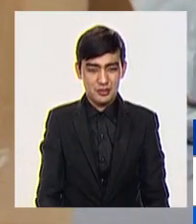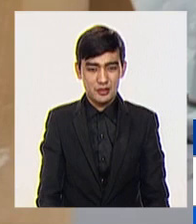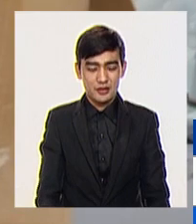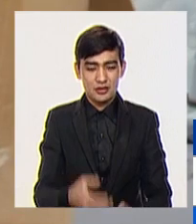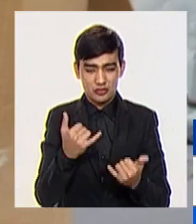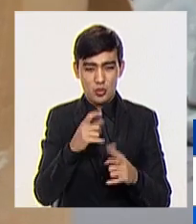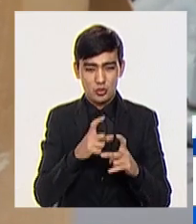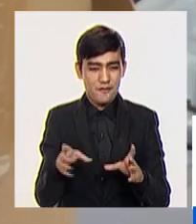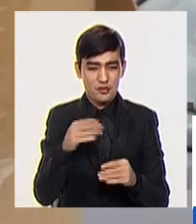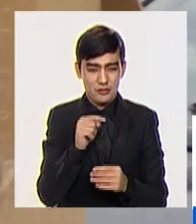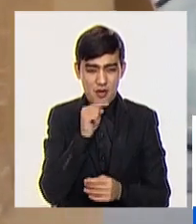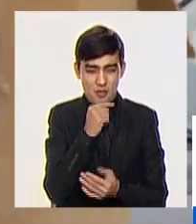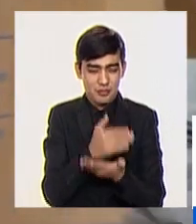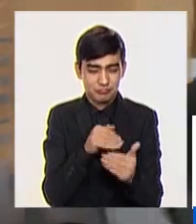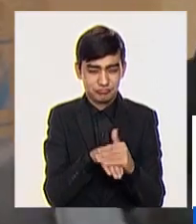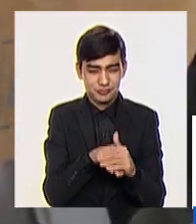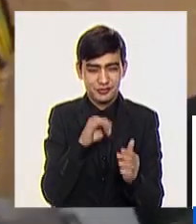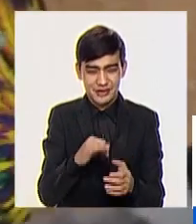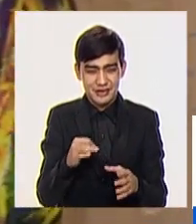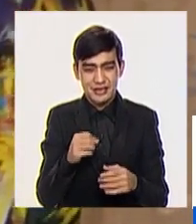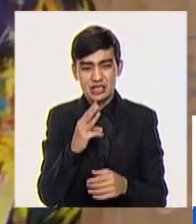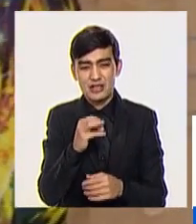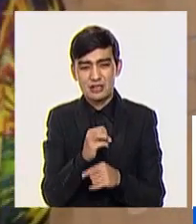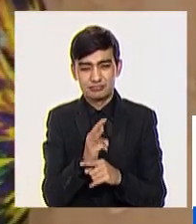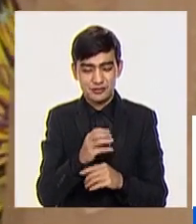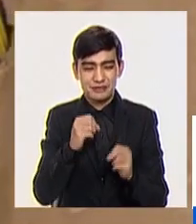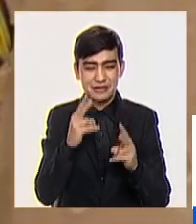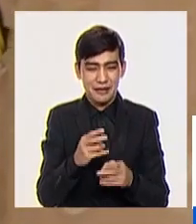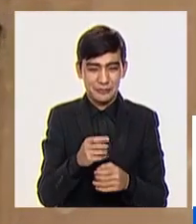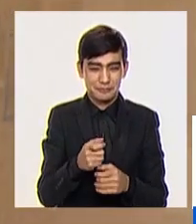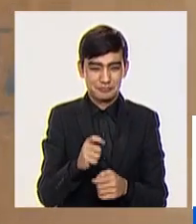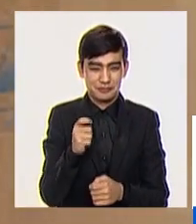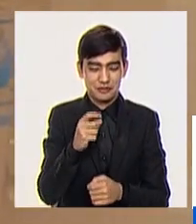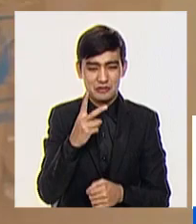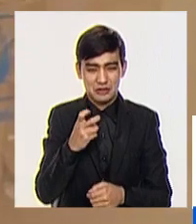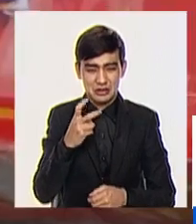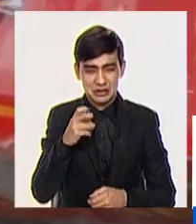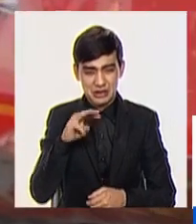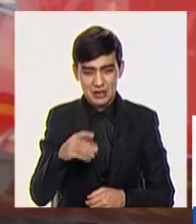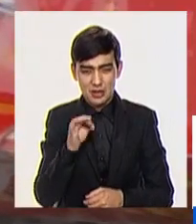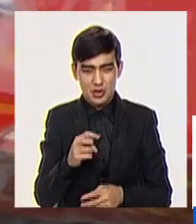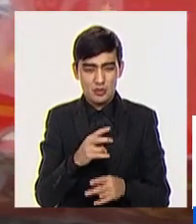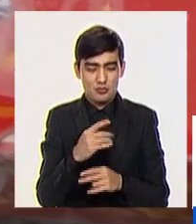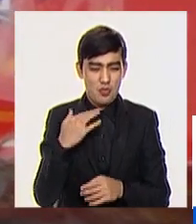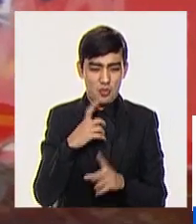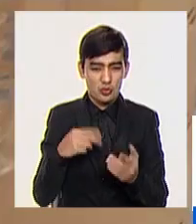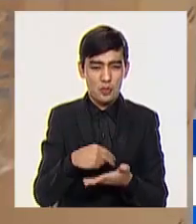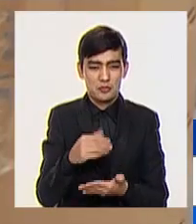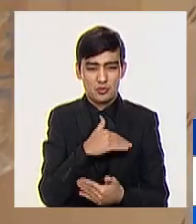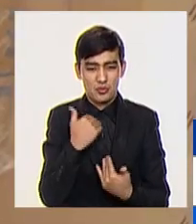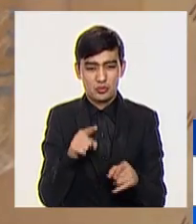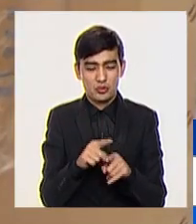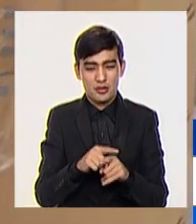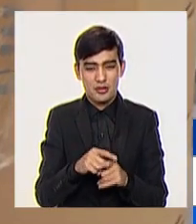что уже экономят на все. Даже элементарные бенгальские свечи в этом году стоят 200 тенге. И как бы не каждый хочет их купить даже. Они говорят, лучше куплю